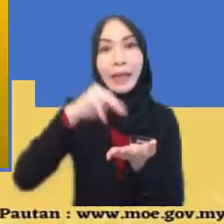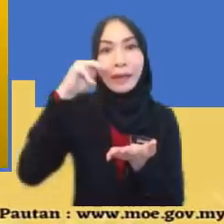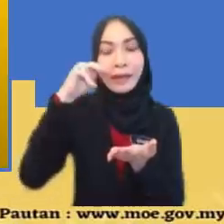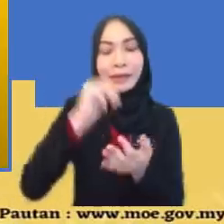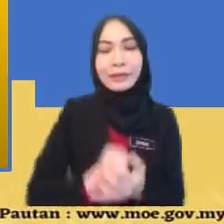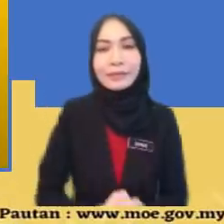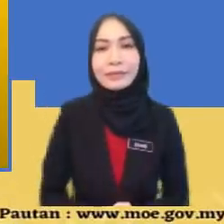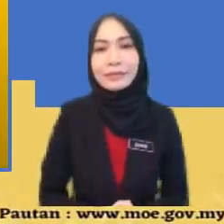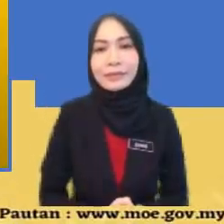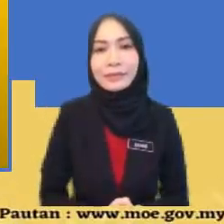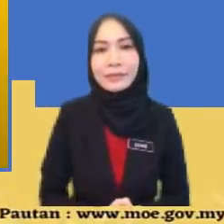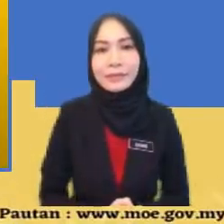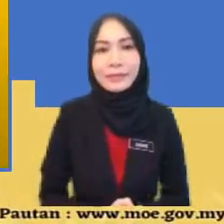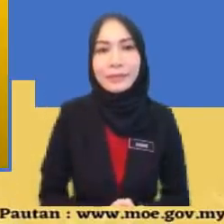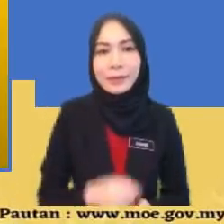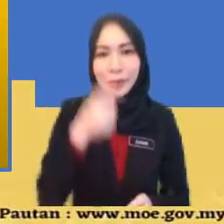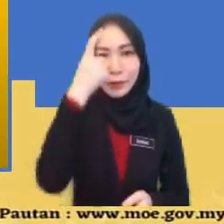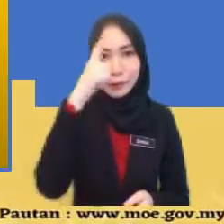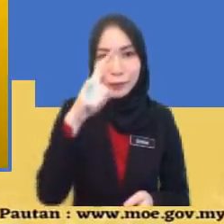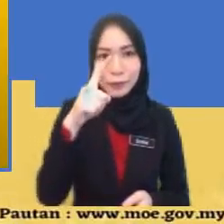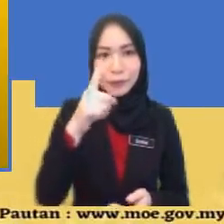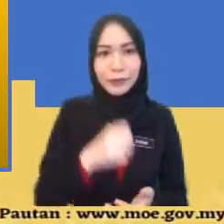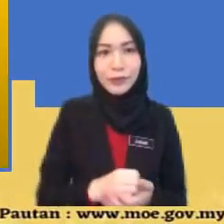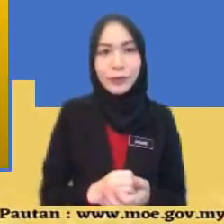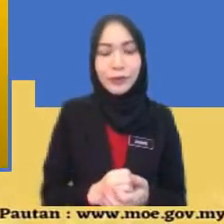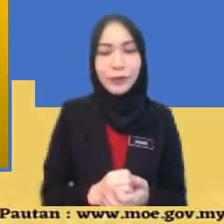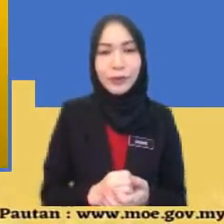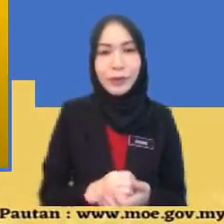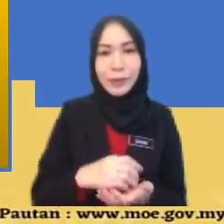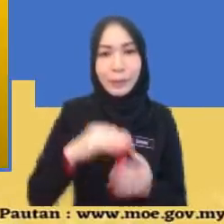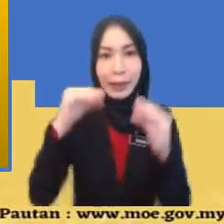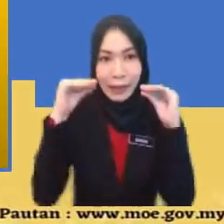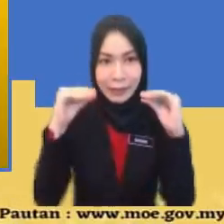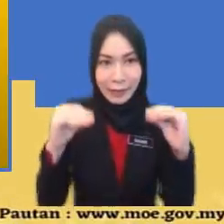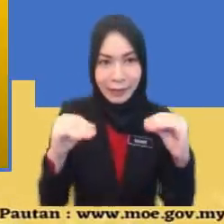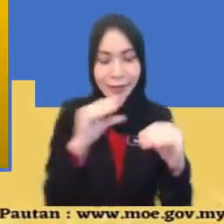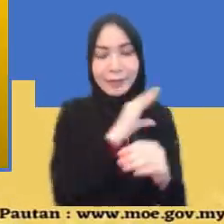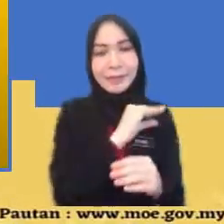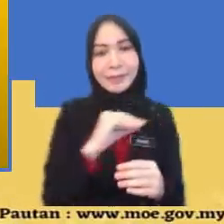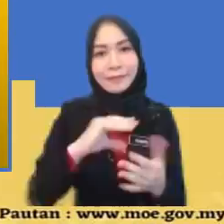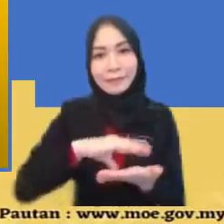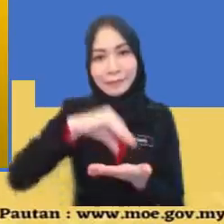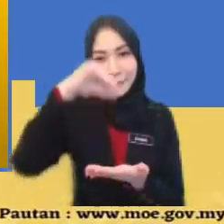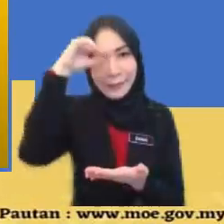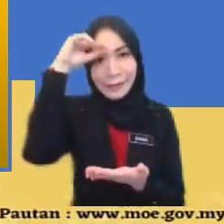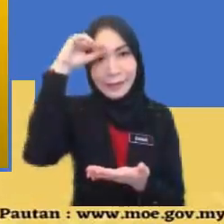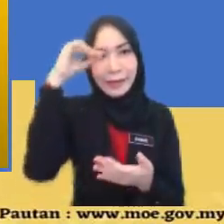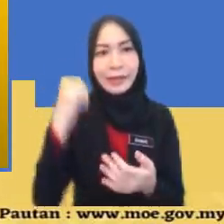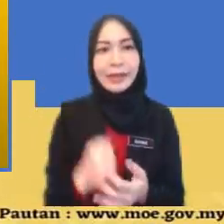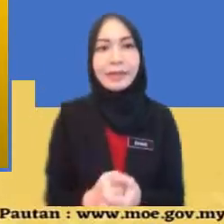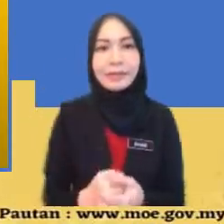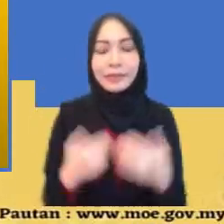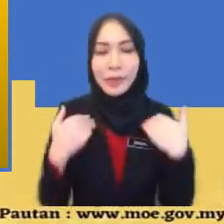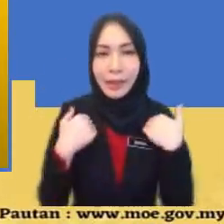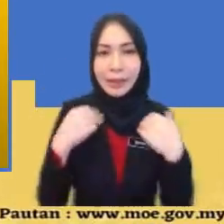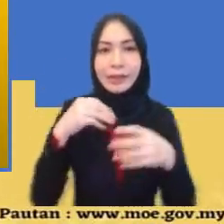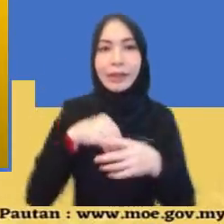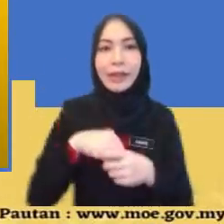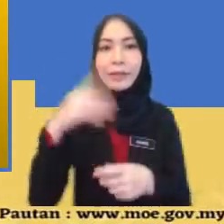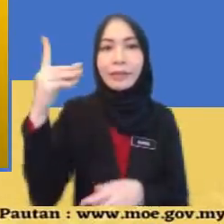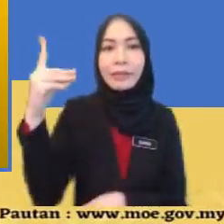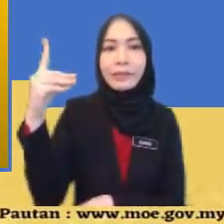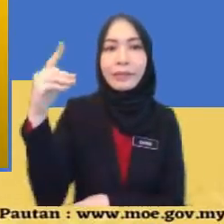untuk tujuannya pengajaran pembelajaran dan ianya dilaksanakan di pautkan dalam melanta delimo